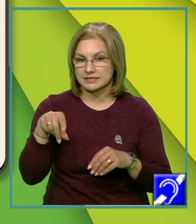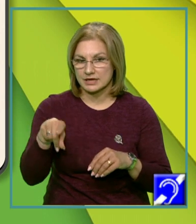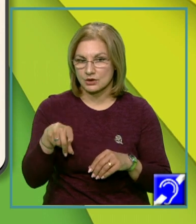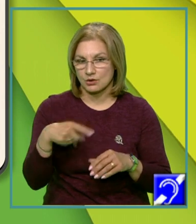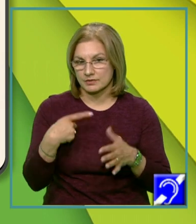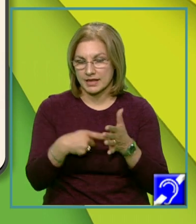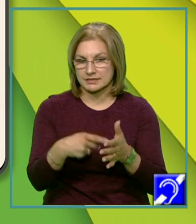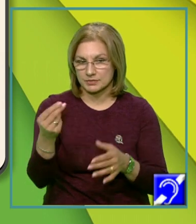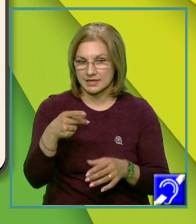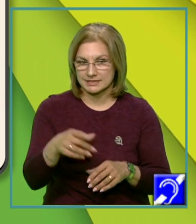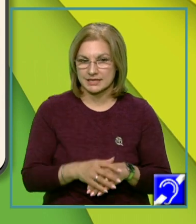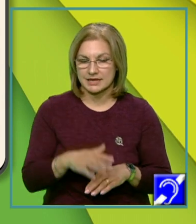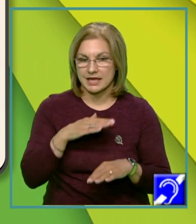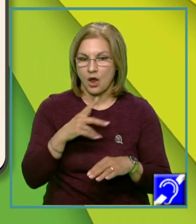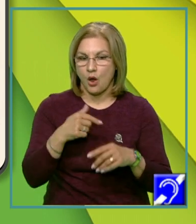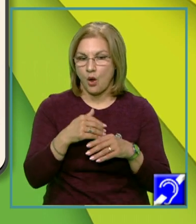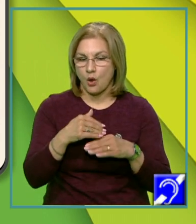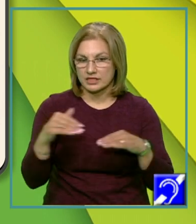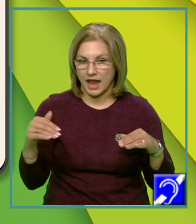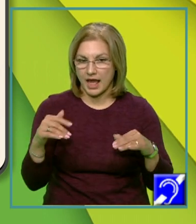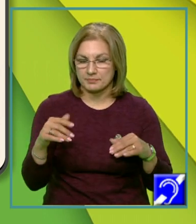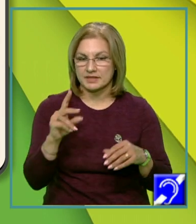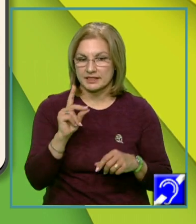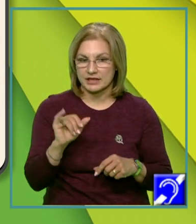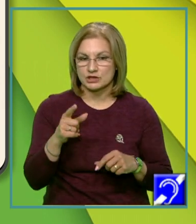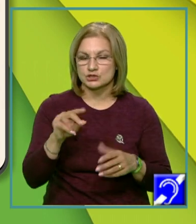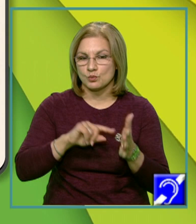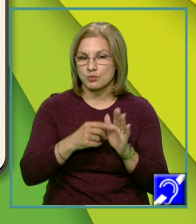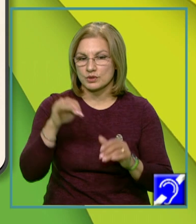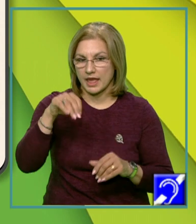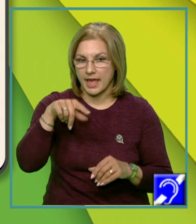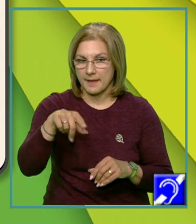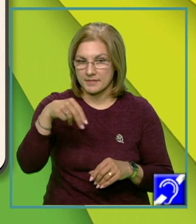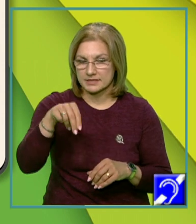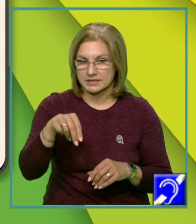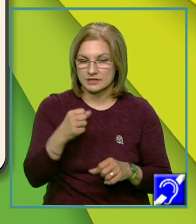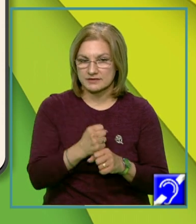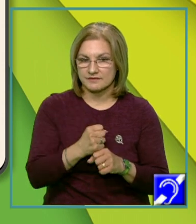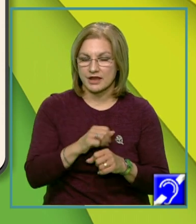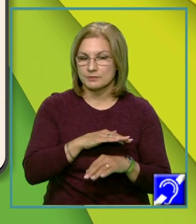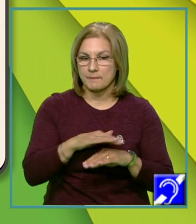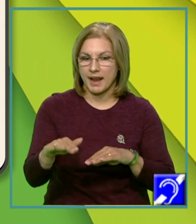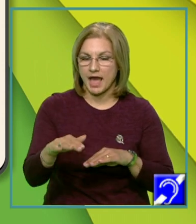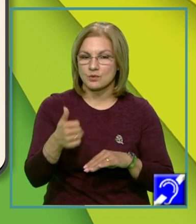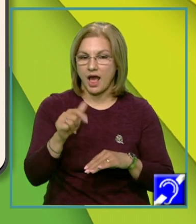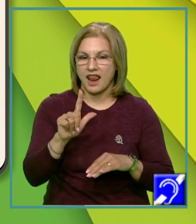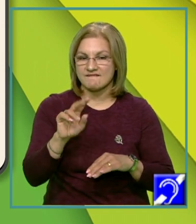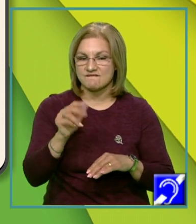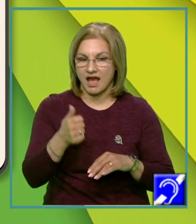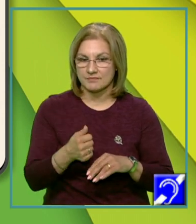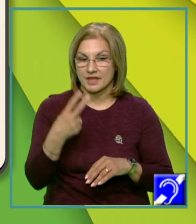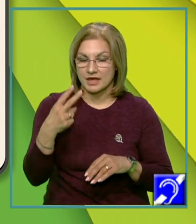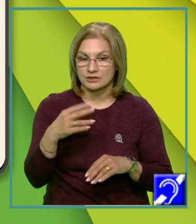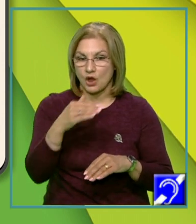desenul de față dreapta d și punctul M exterior Ei formează planul alfa două drepte